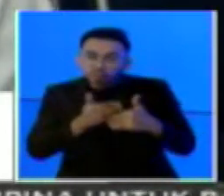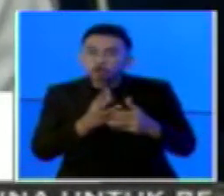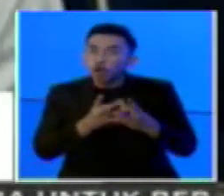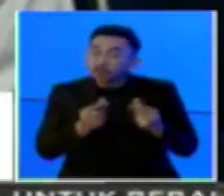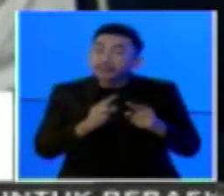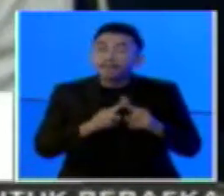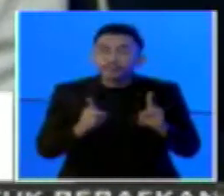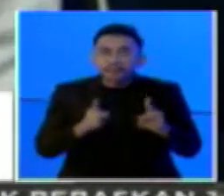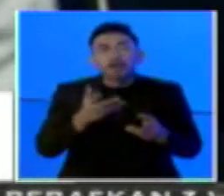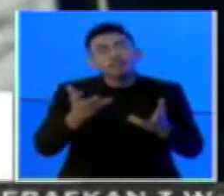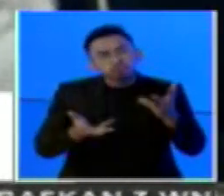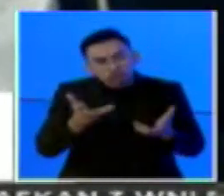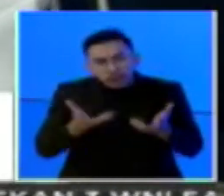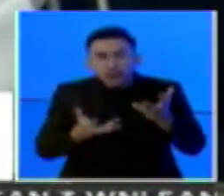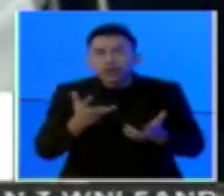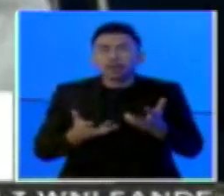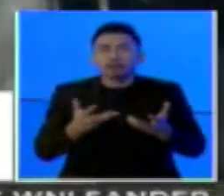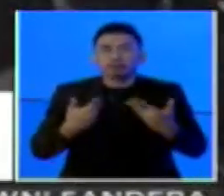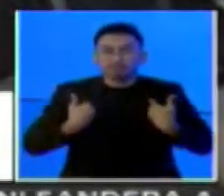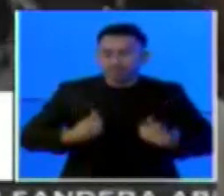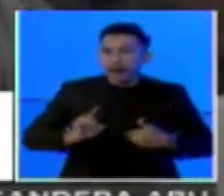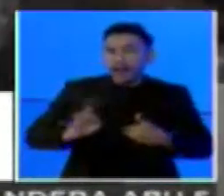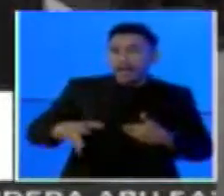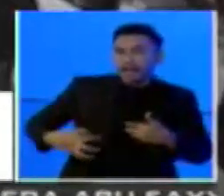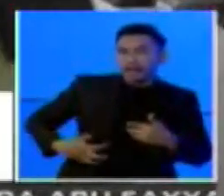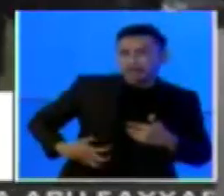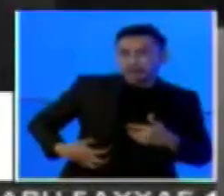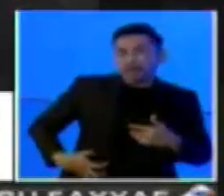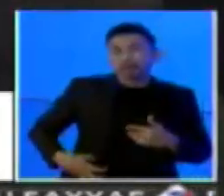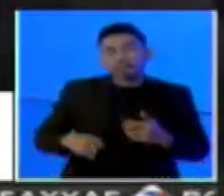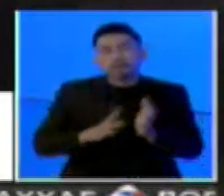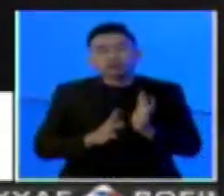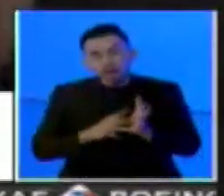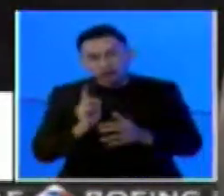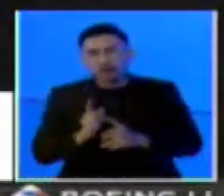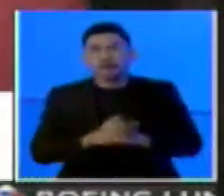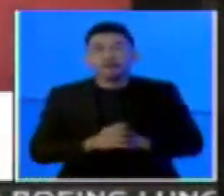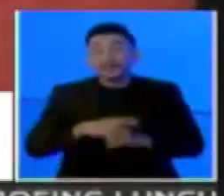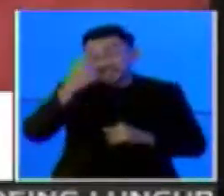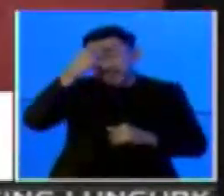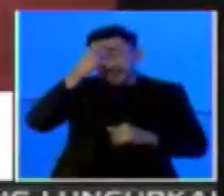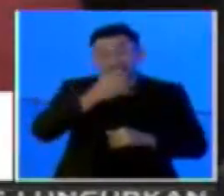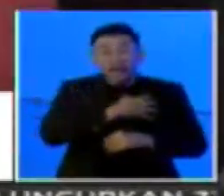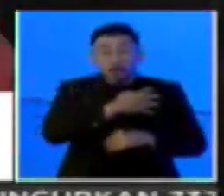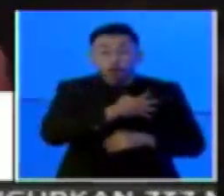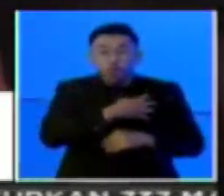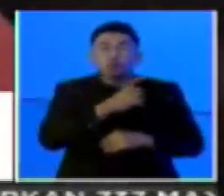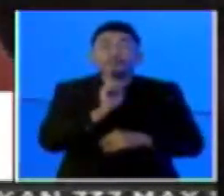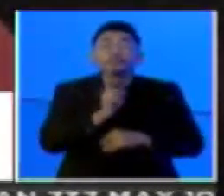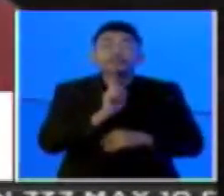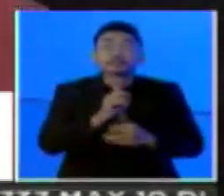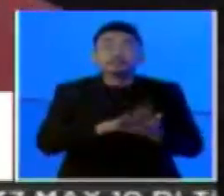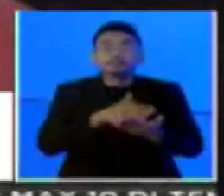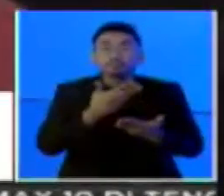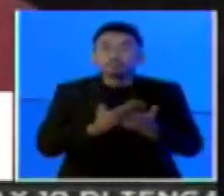bahwa jangan-jangan di tempat lain juga sudah berkarat-berkarat. Penyakit jantung merupakan salah satu penyebab kematian tertinggi di dunia.